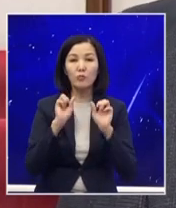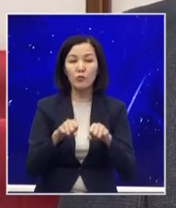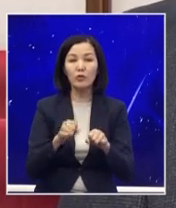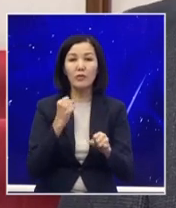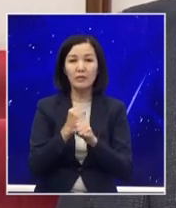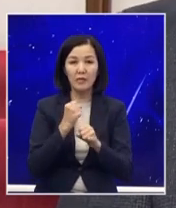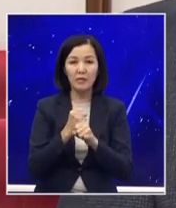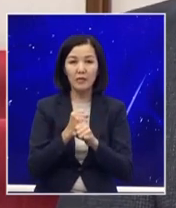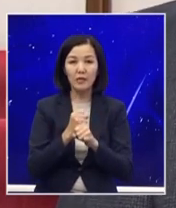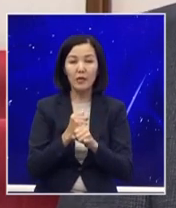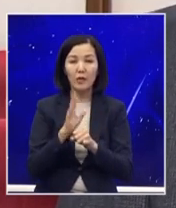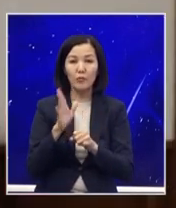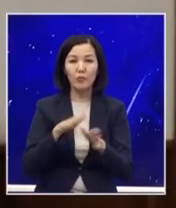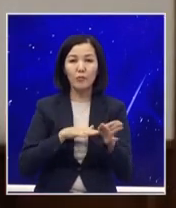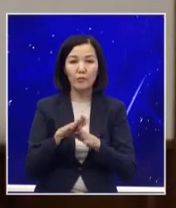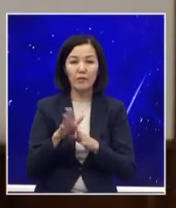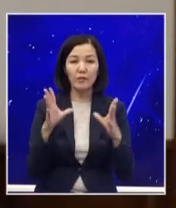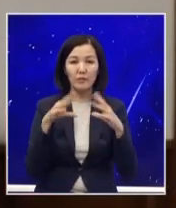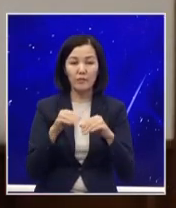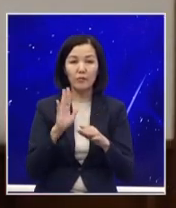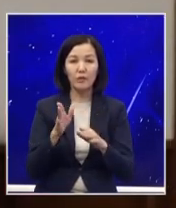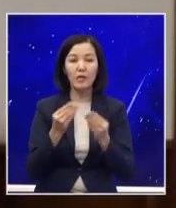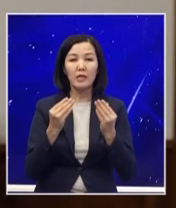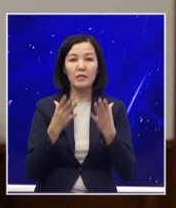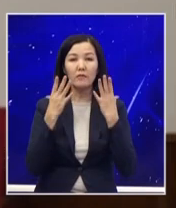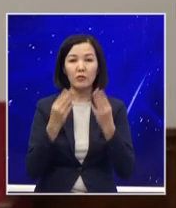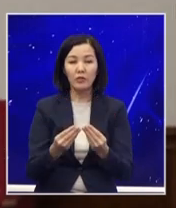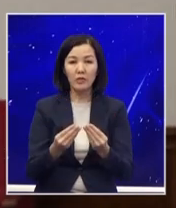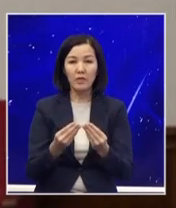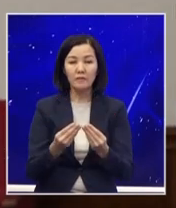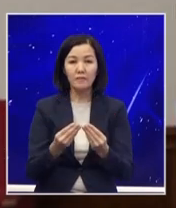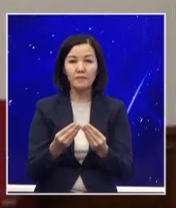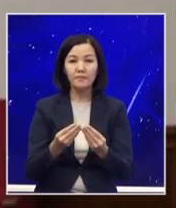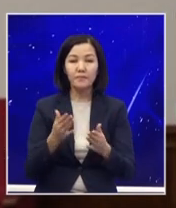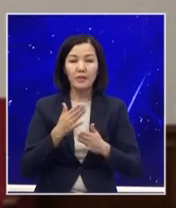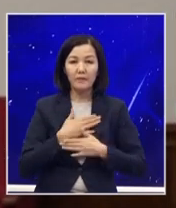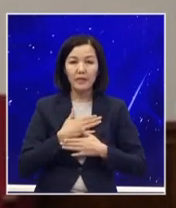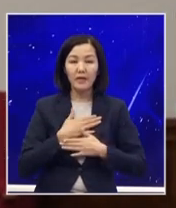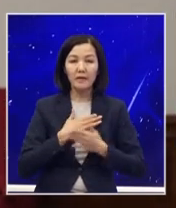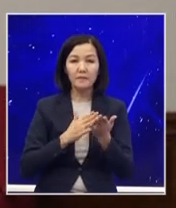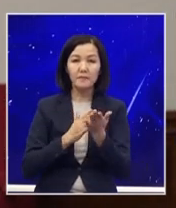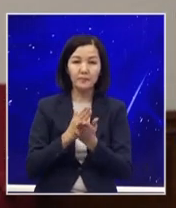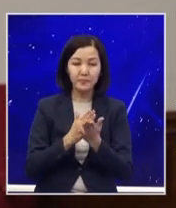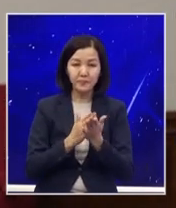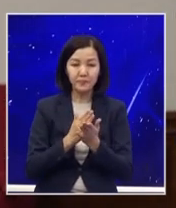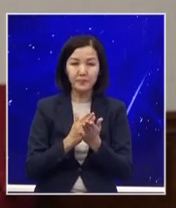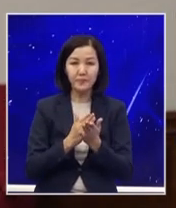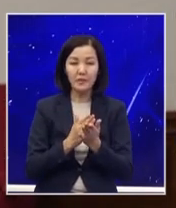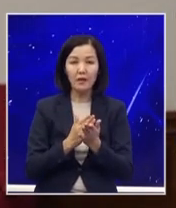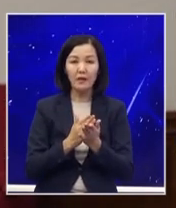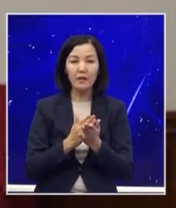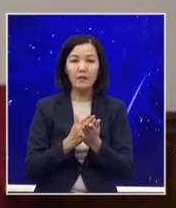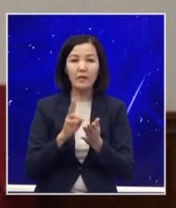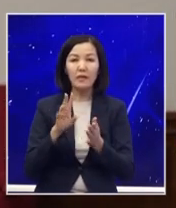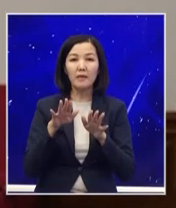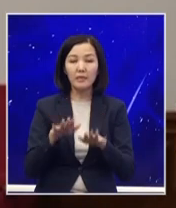этого, конечно, будем еще проекты. На сегодняшний день, значит, все наши сотрудники на местах,